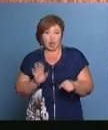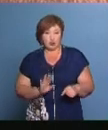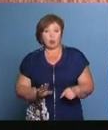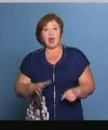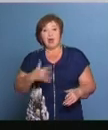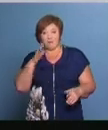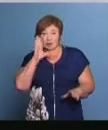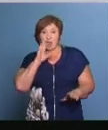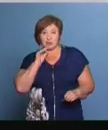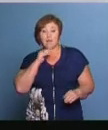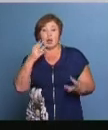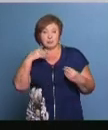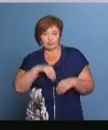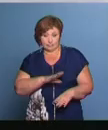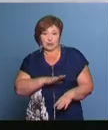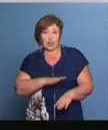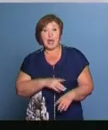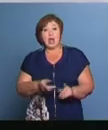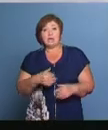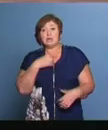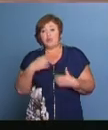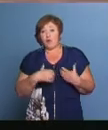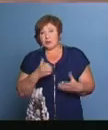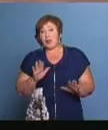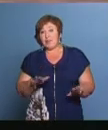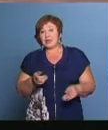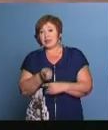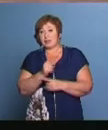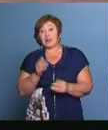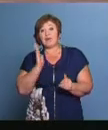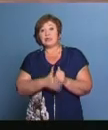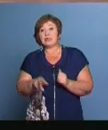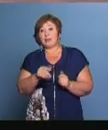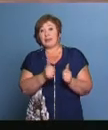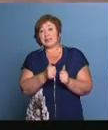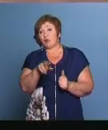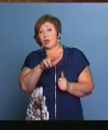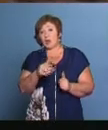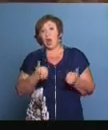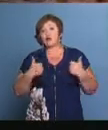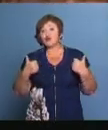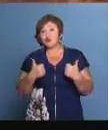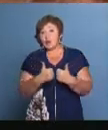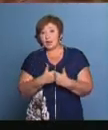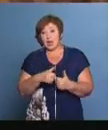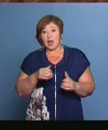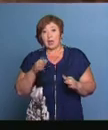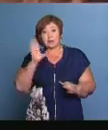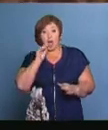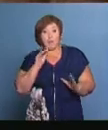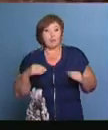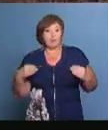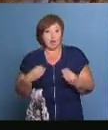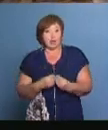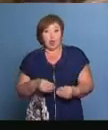съедали. Тревогу забили местные рыбаки, которые в конце октября недалеко от поселка Яр оказались в окружении стаи. На срочный сигнал